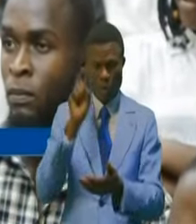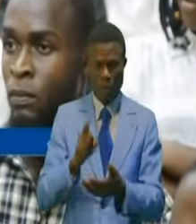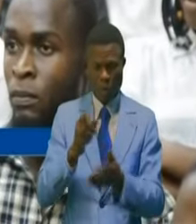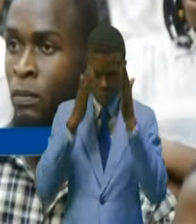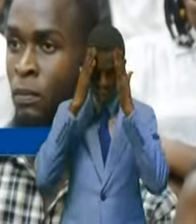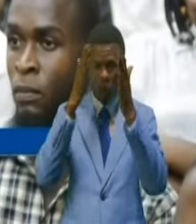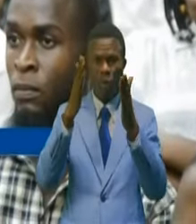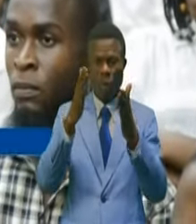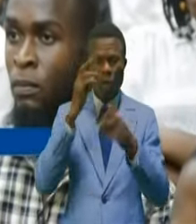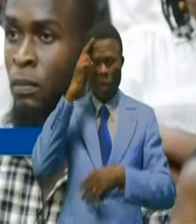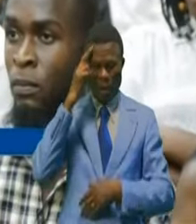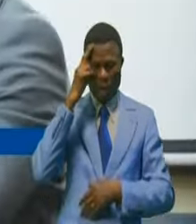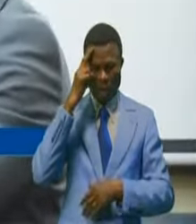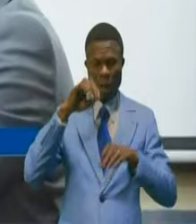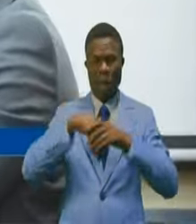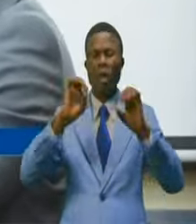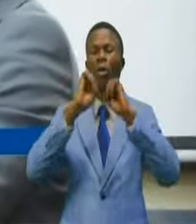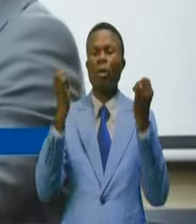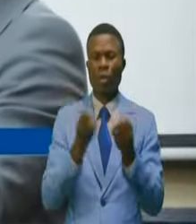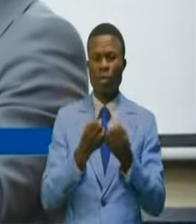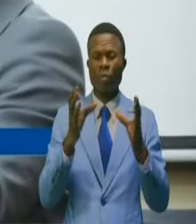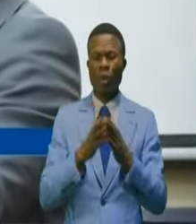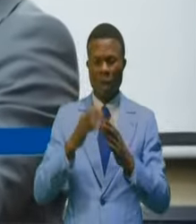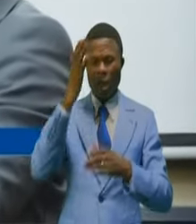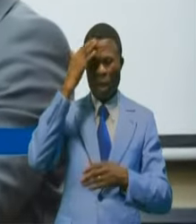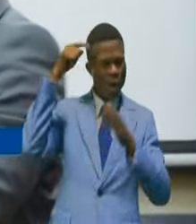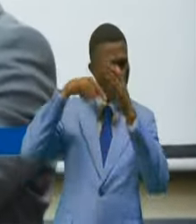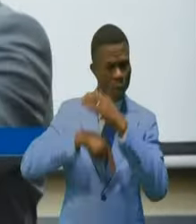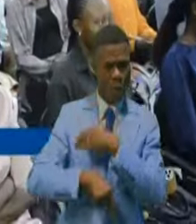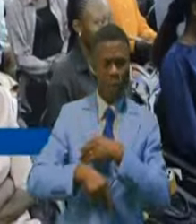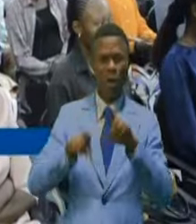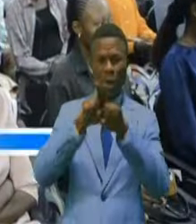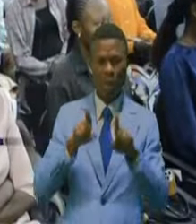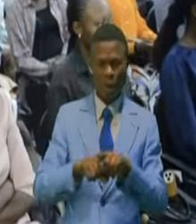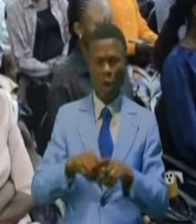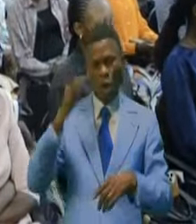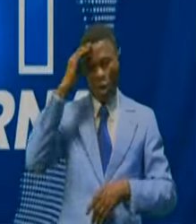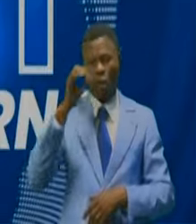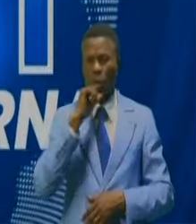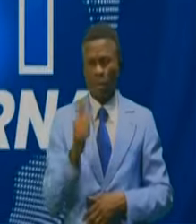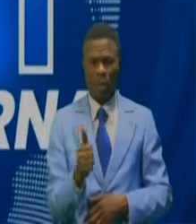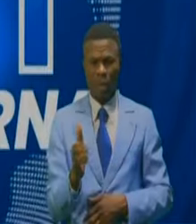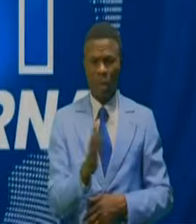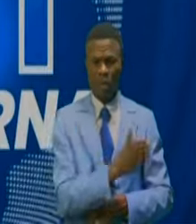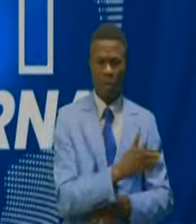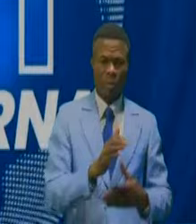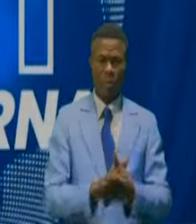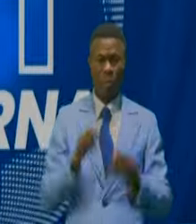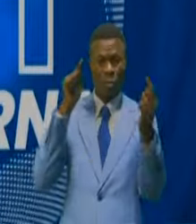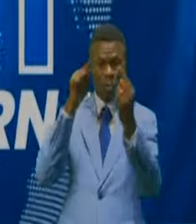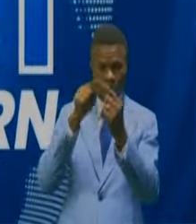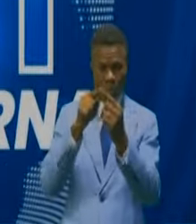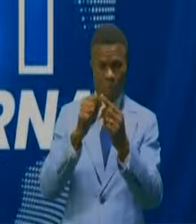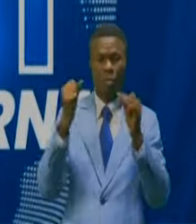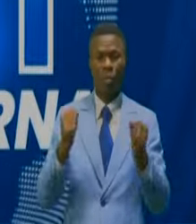pensée, réfléchie et entreprise avec maîtrise et surtout sans aliénation quelconque. Le but, c'est